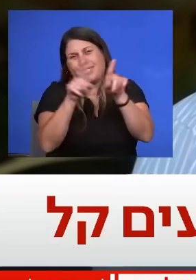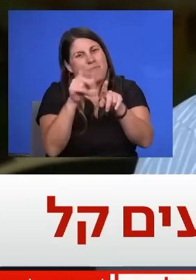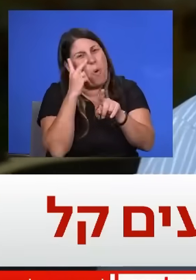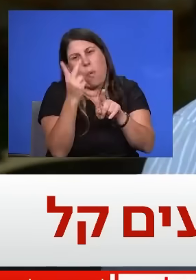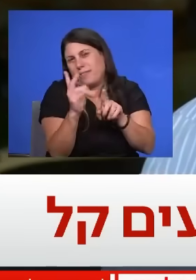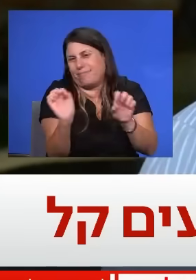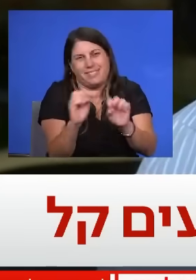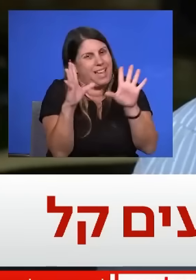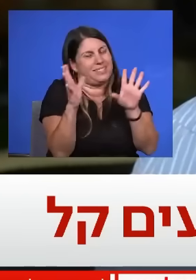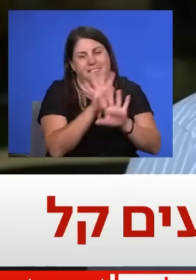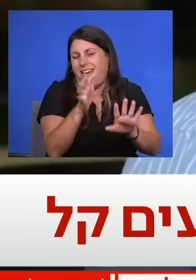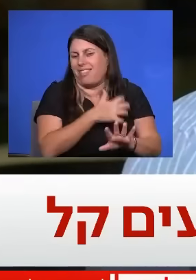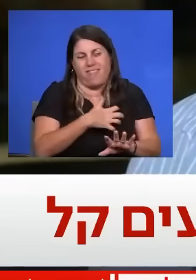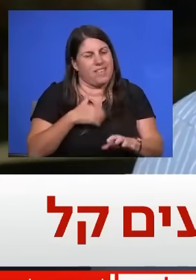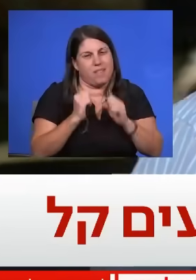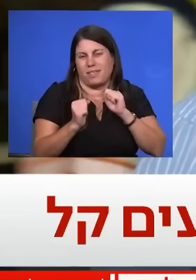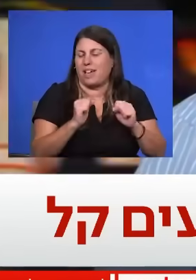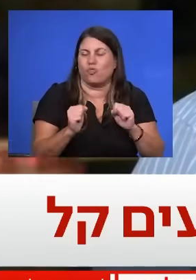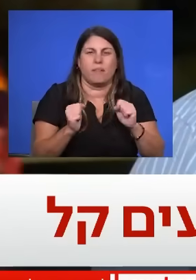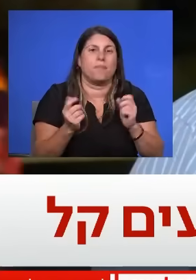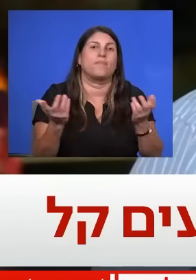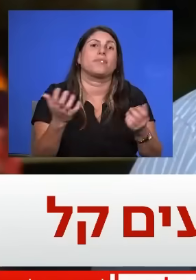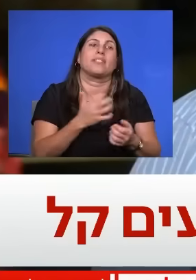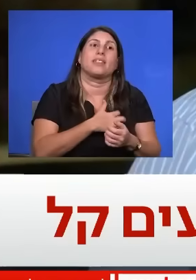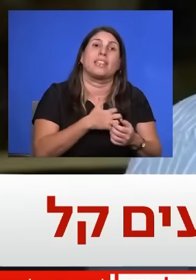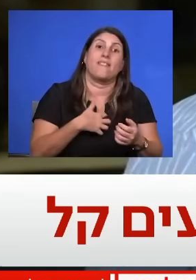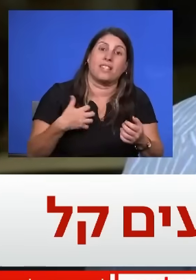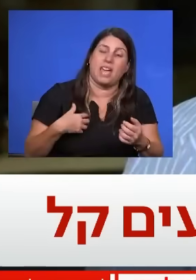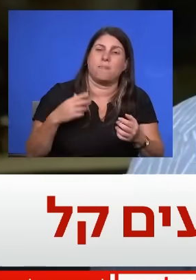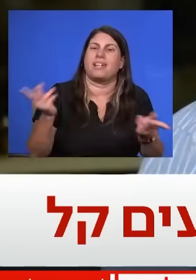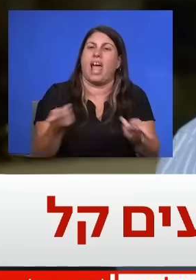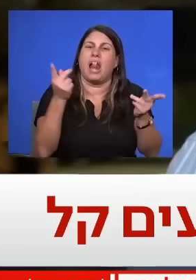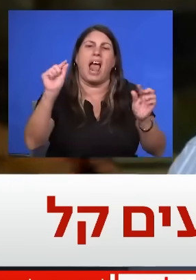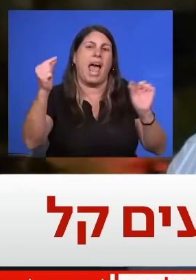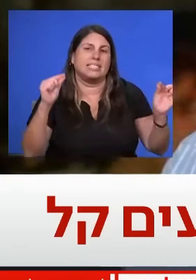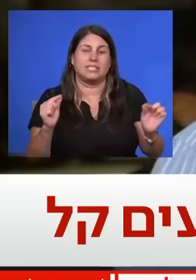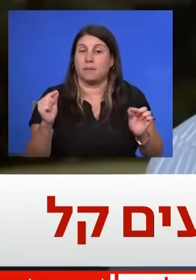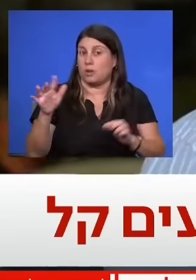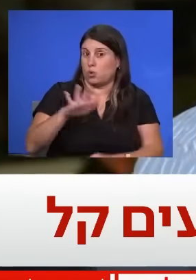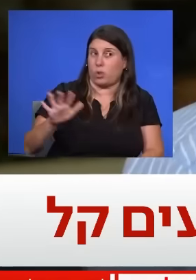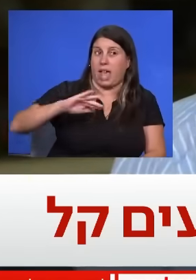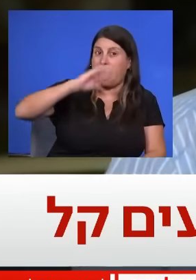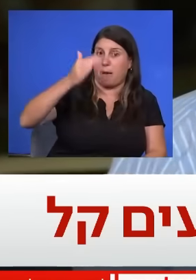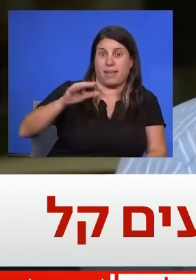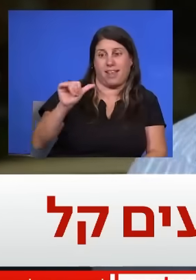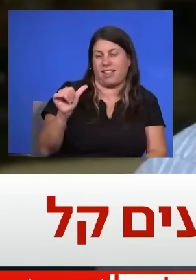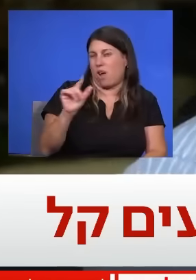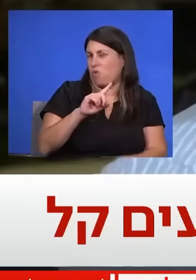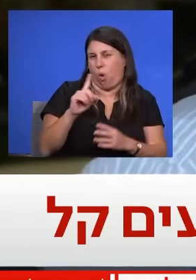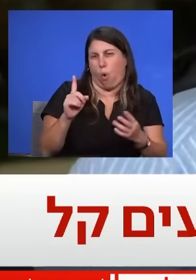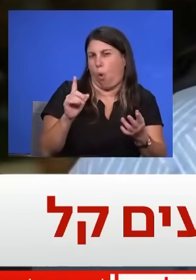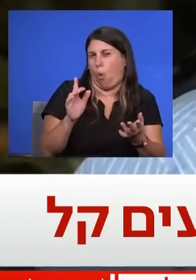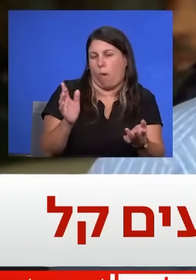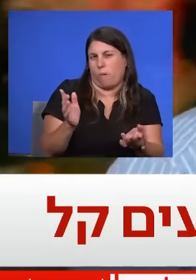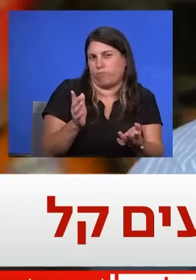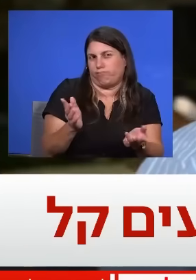נפגעים קשה, נפגעים קל מרסיסים. שכונת רמת אליהו, שכונה לא פשוטה בדרך כלל. אנחנו רואים פה את